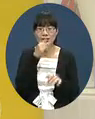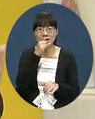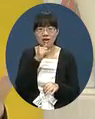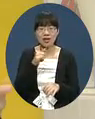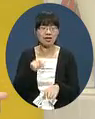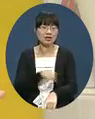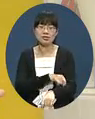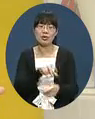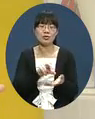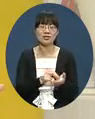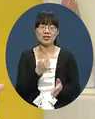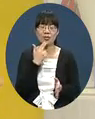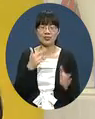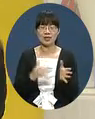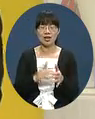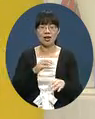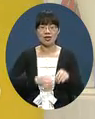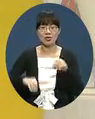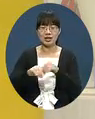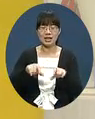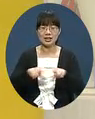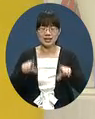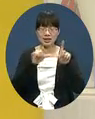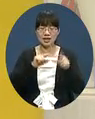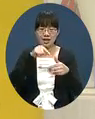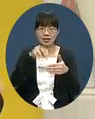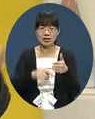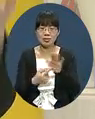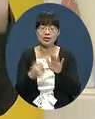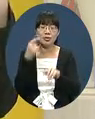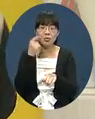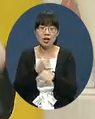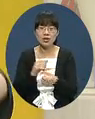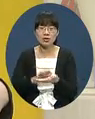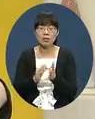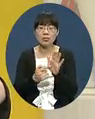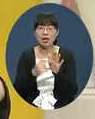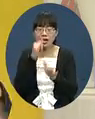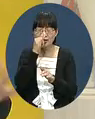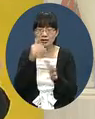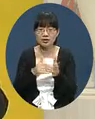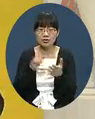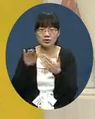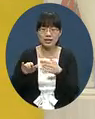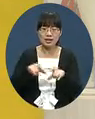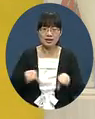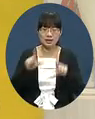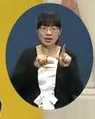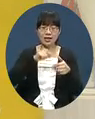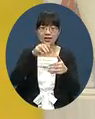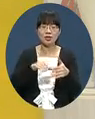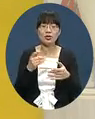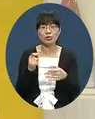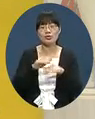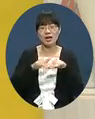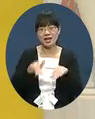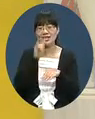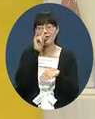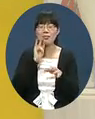그렇게 문제가 되지 않습니다. 오히려 일상생활에서 표출하지 못하는 걸 놀이로 표현하고 나면 일상생활에서 이게 좀